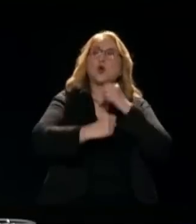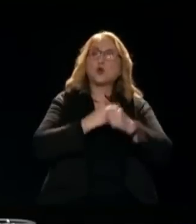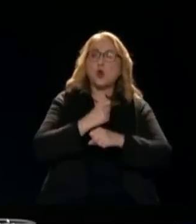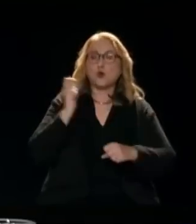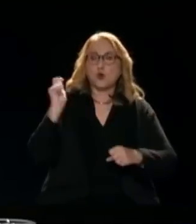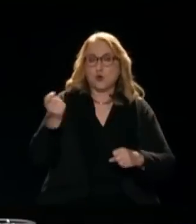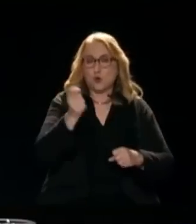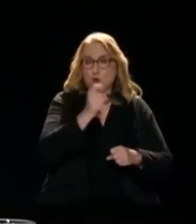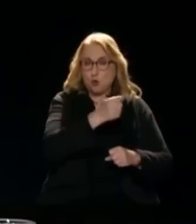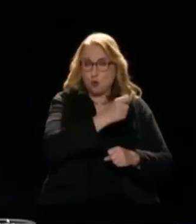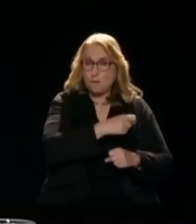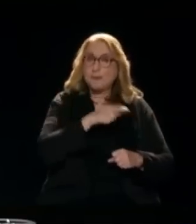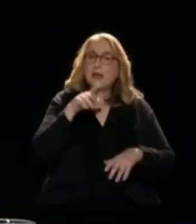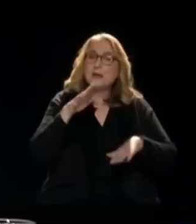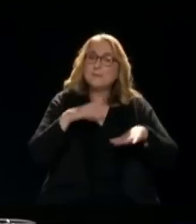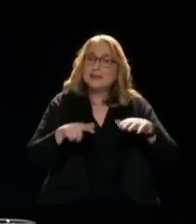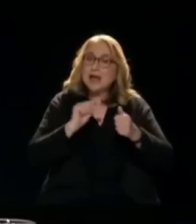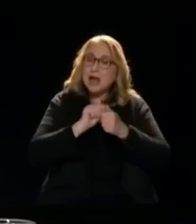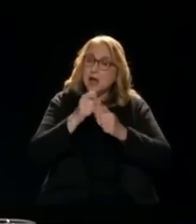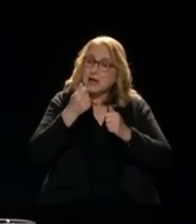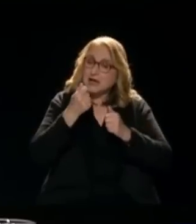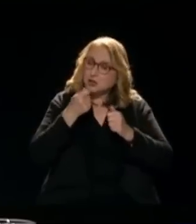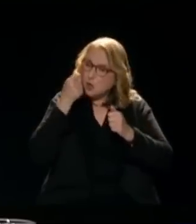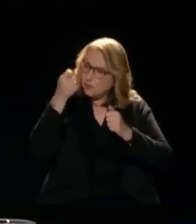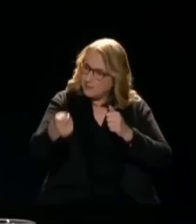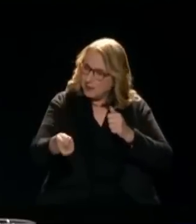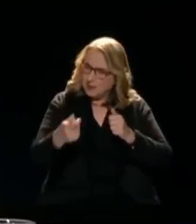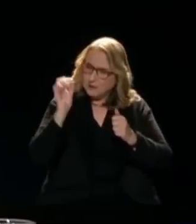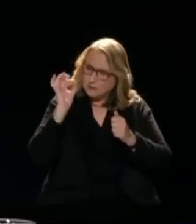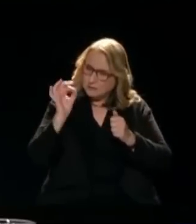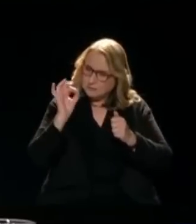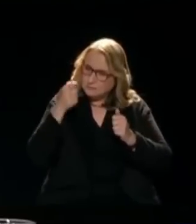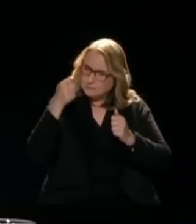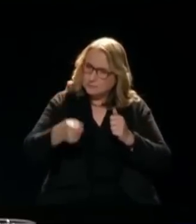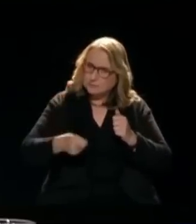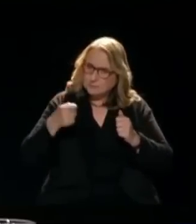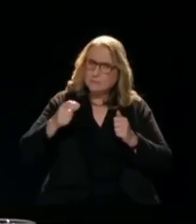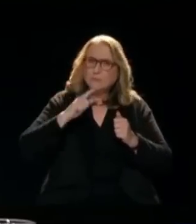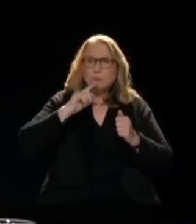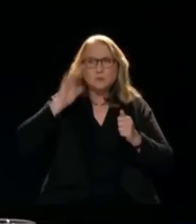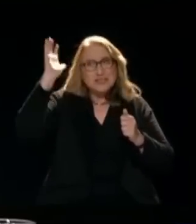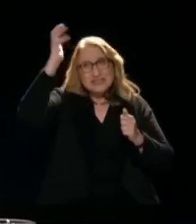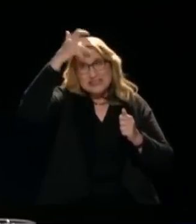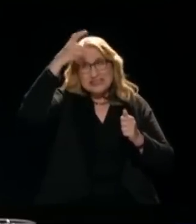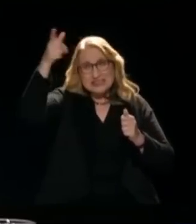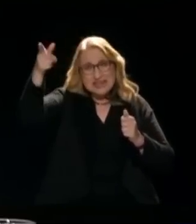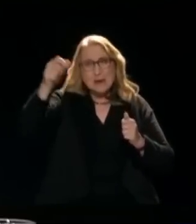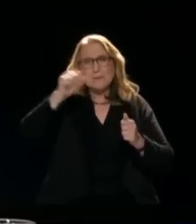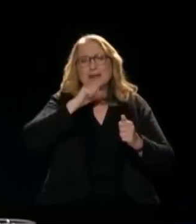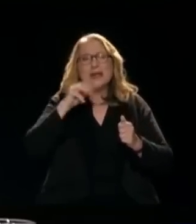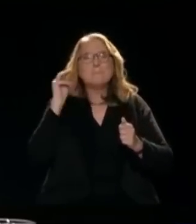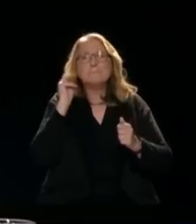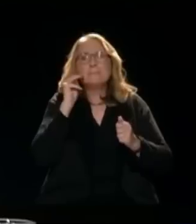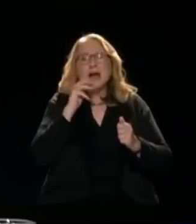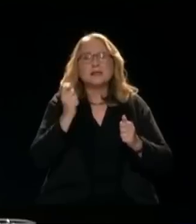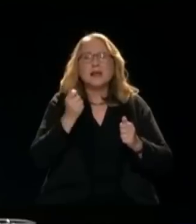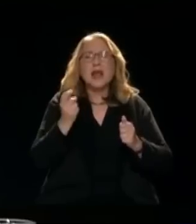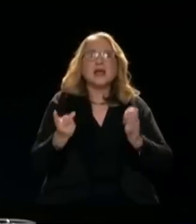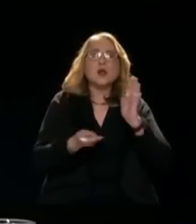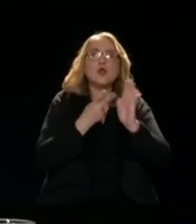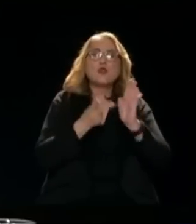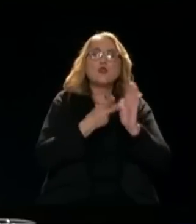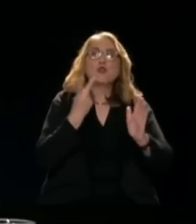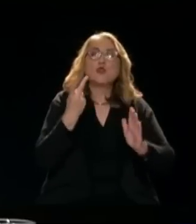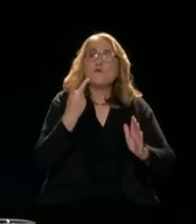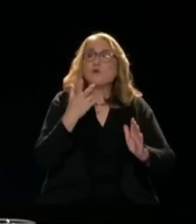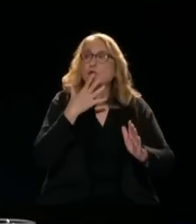των εισοδημάτων στην οικονομία. Αυτό που έκανε για παράδειγμα ο κύριος Τραμπ ή το έκανε δύο φορές ο κύριος Μπάιντεν προκειμένου να αντιμετωπίσει το πρόβλημα της